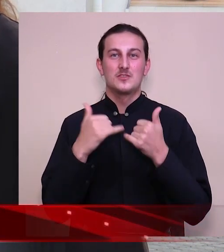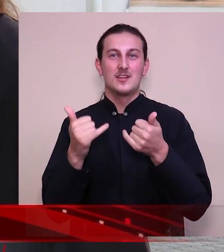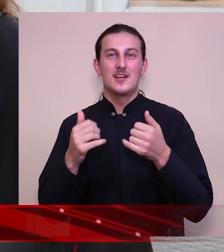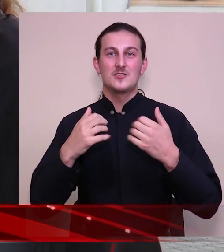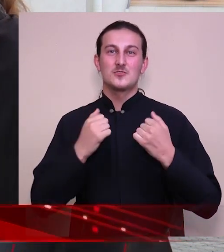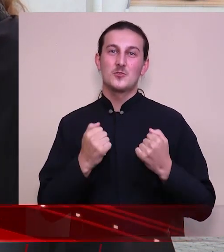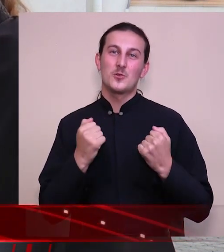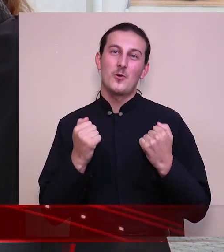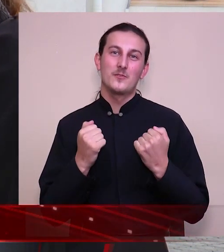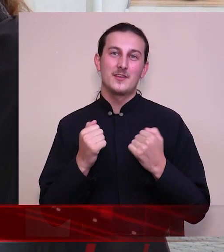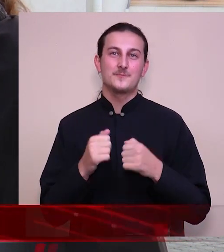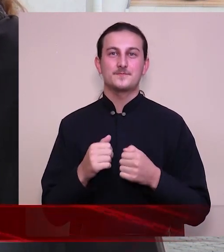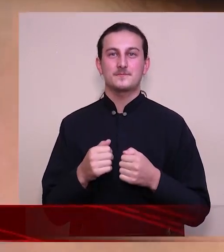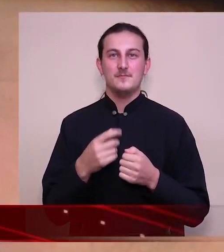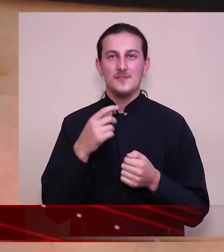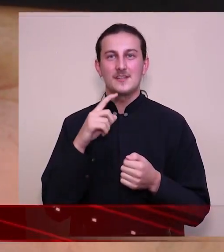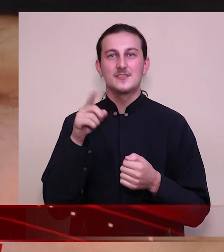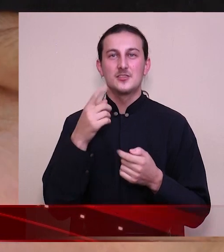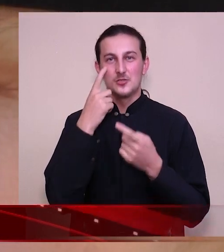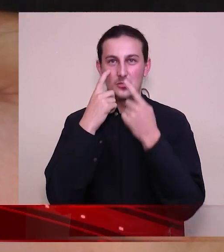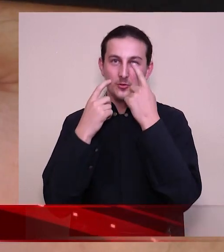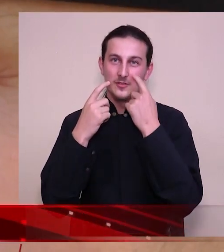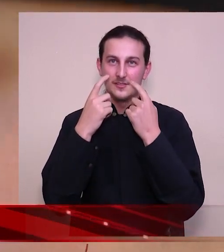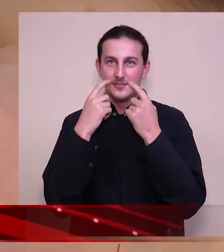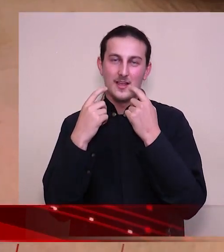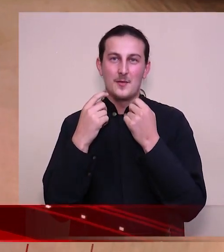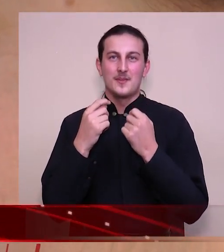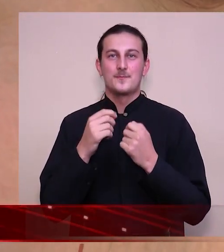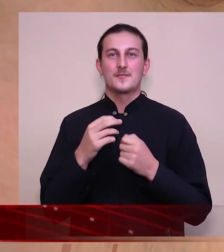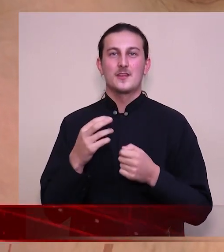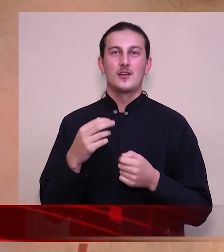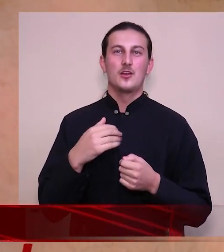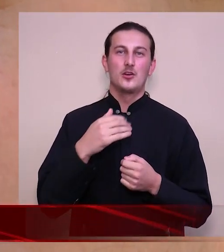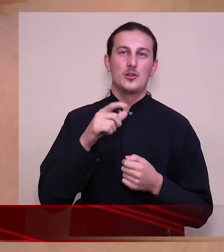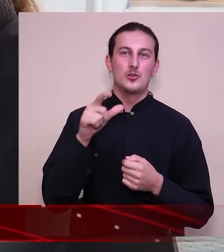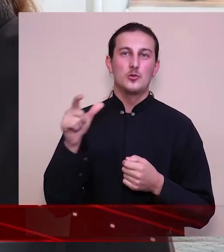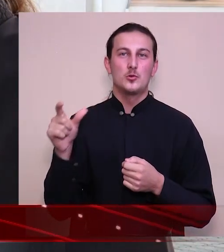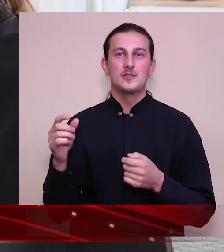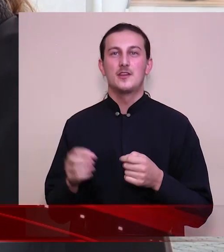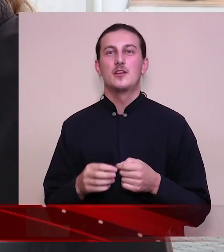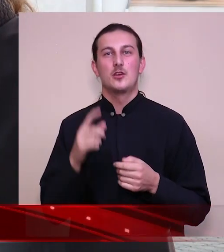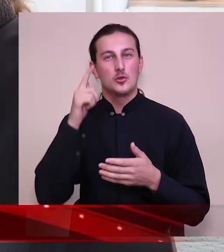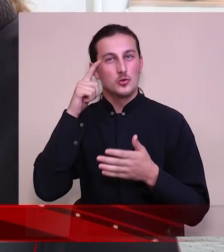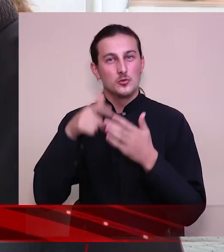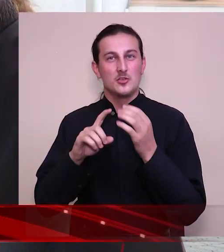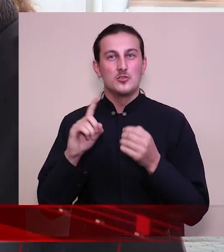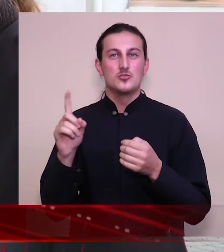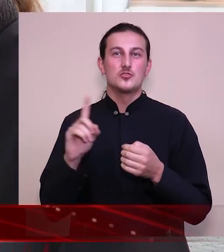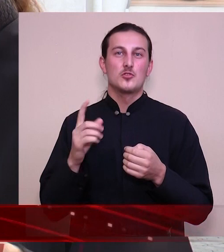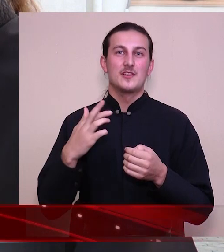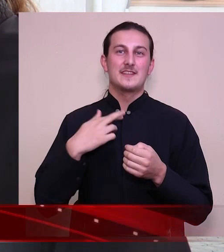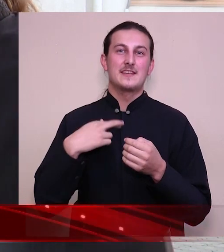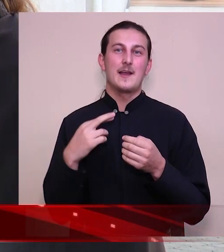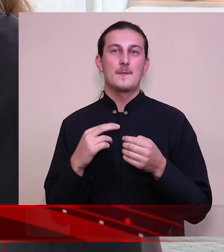за живих, з сльозами на очах. Вони розуміють, що я йду їм на зустріч. І вони